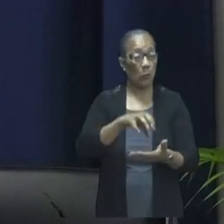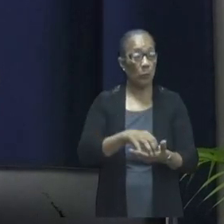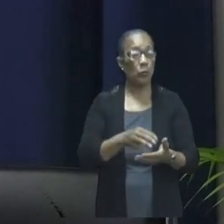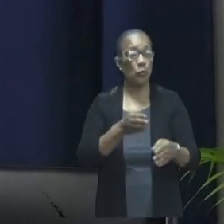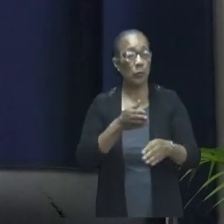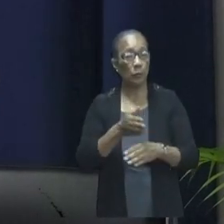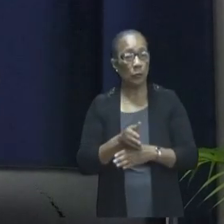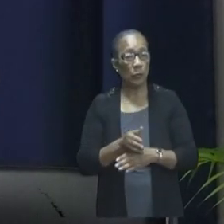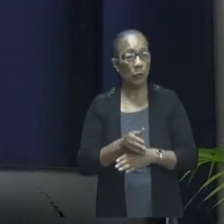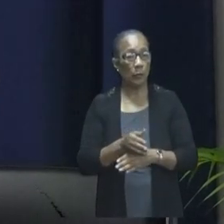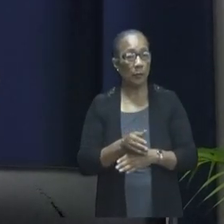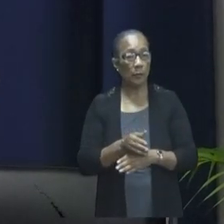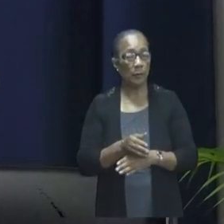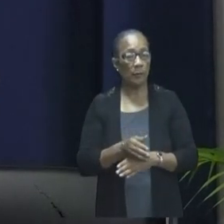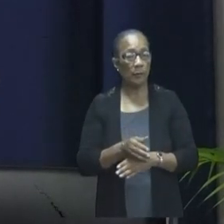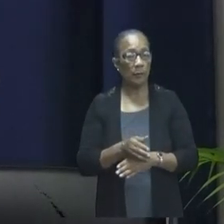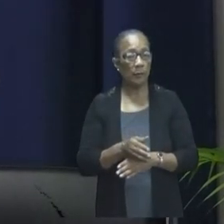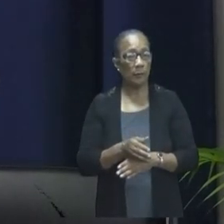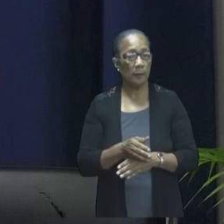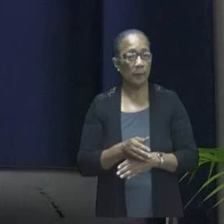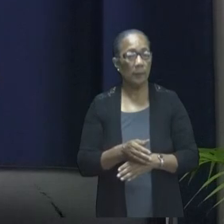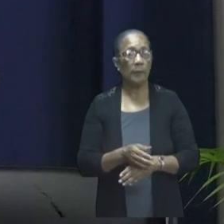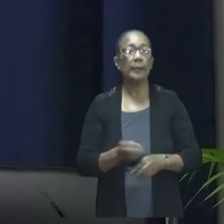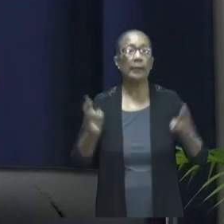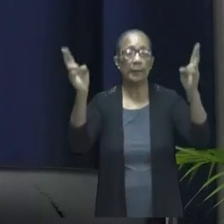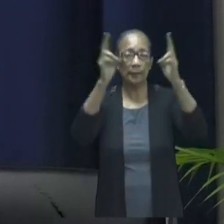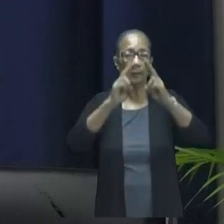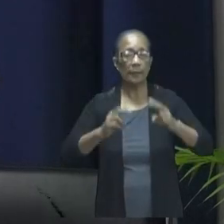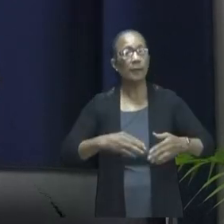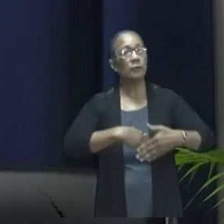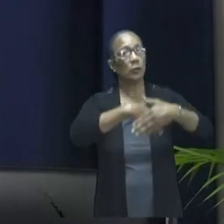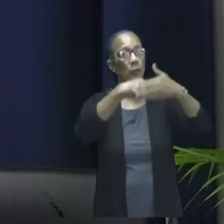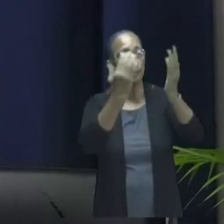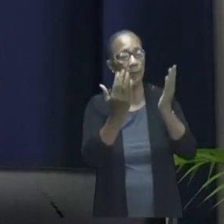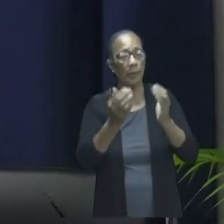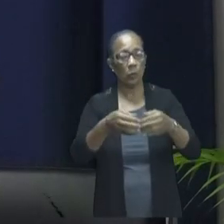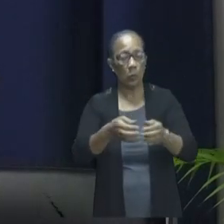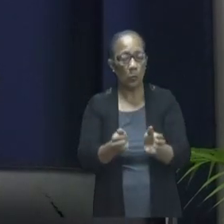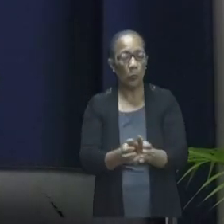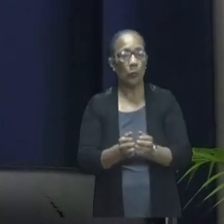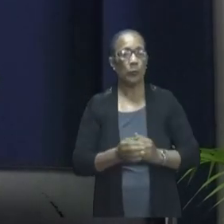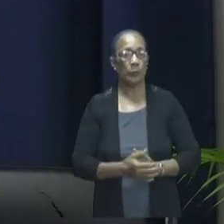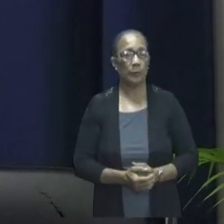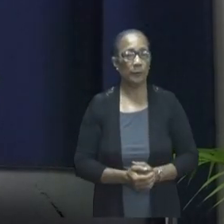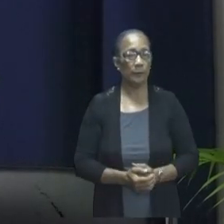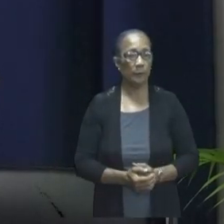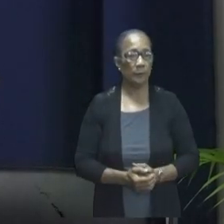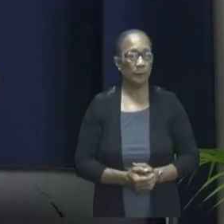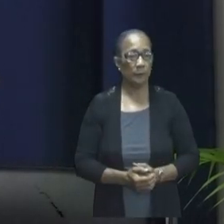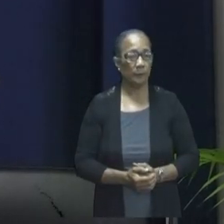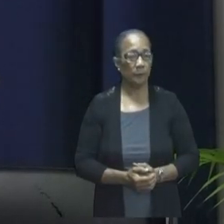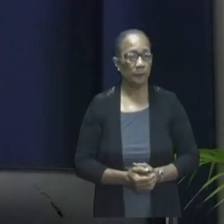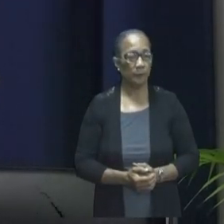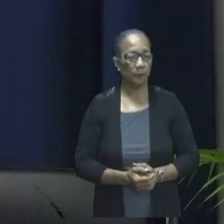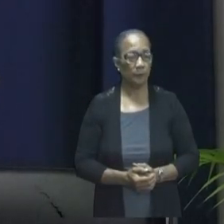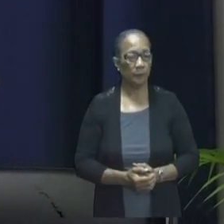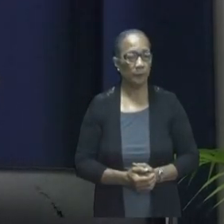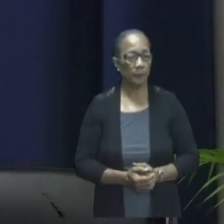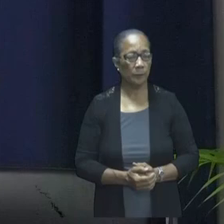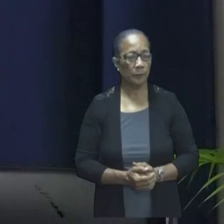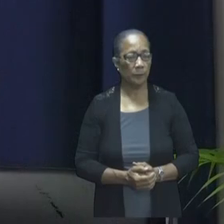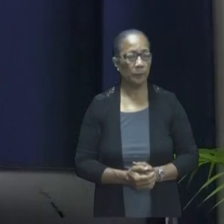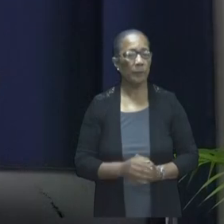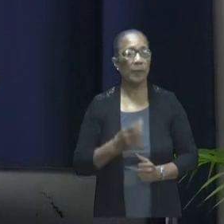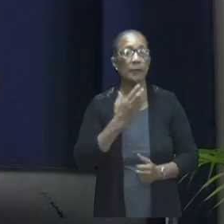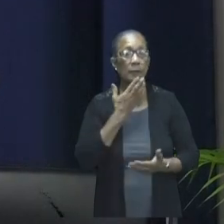het antonet sorry door internationale klimaat organen is het platform verlaat of voor erop aandringen dat